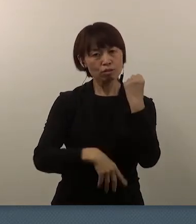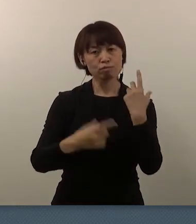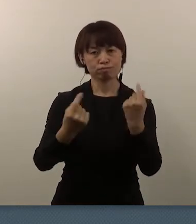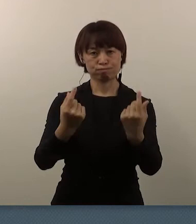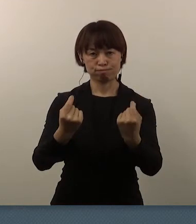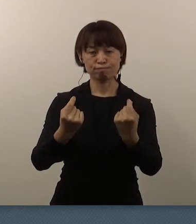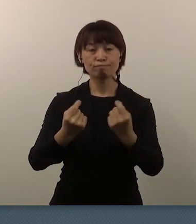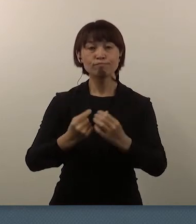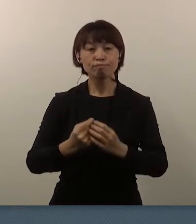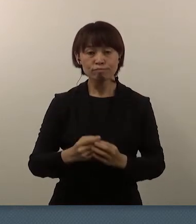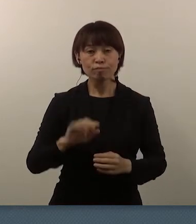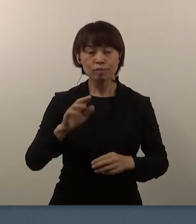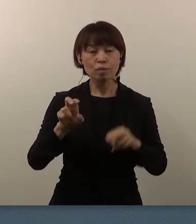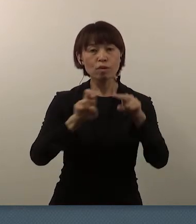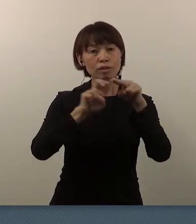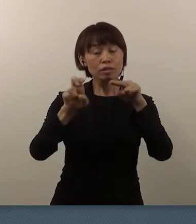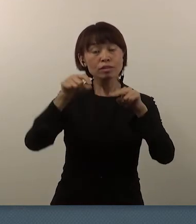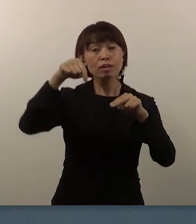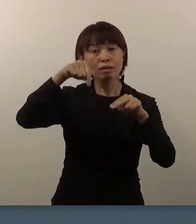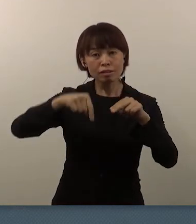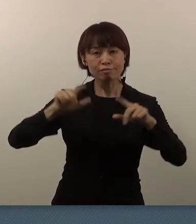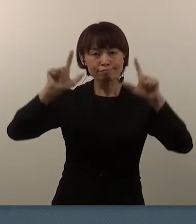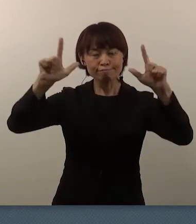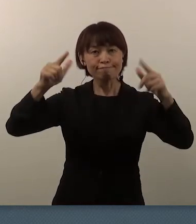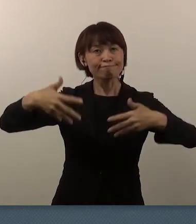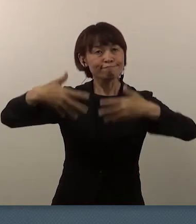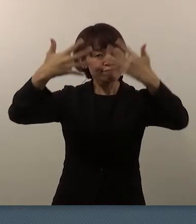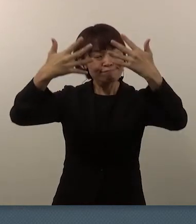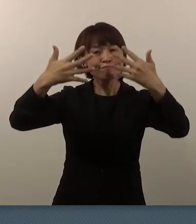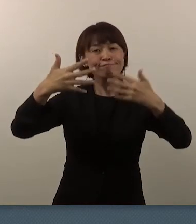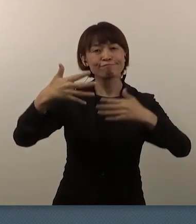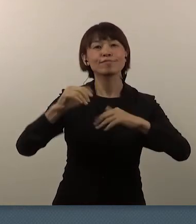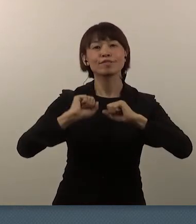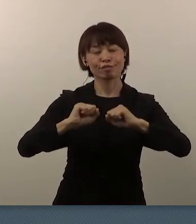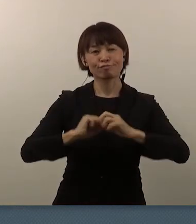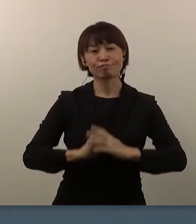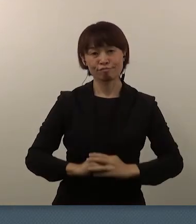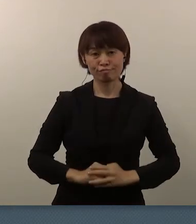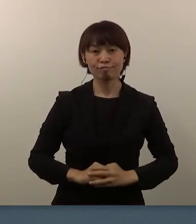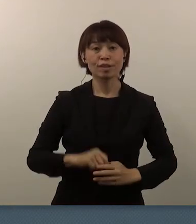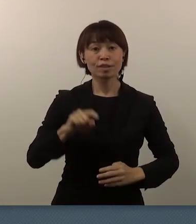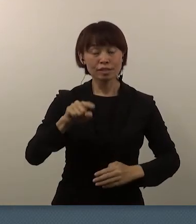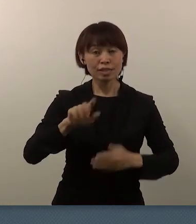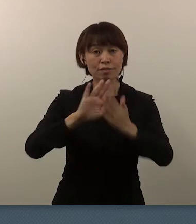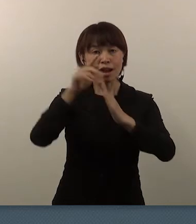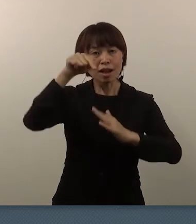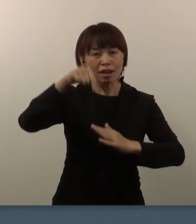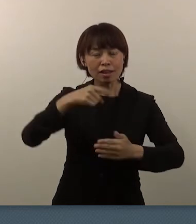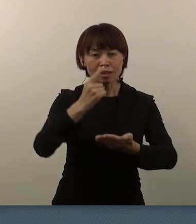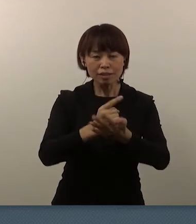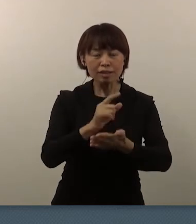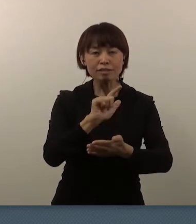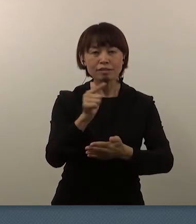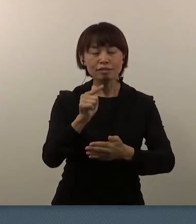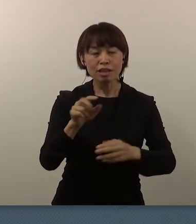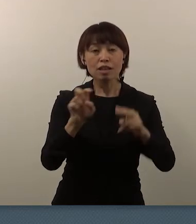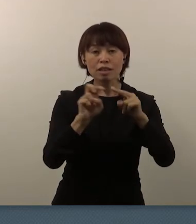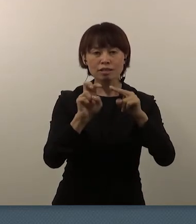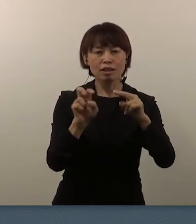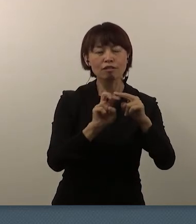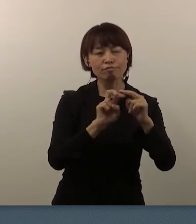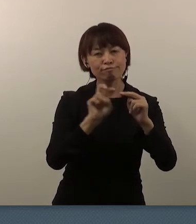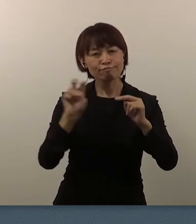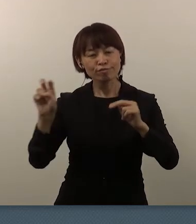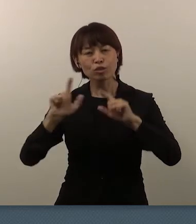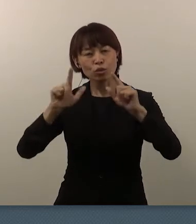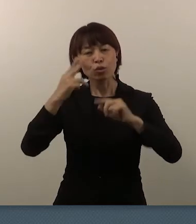鉄道の中にも、デジタルサイエンスを出しますから、これは神奈川県内にとどまるものではなくてですね、